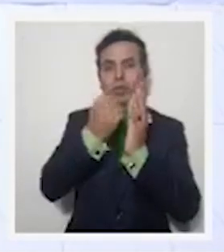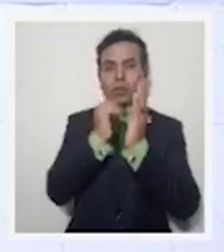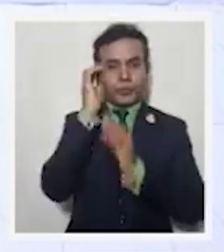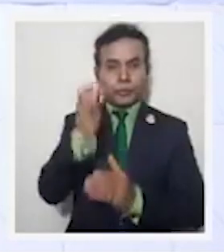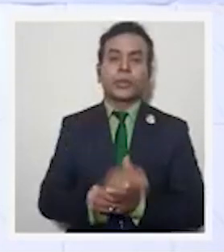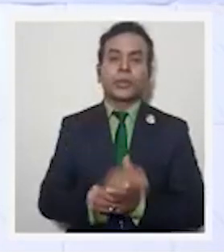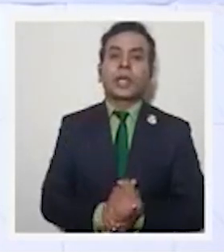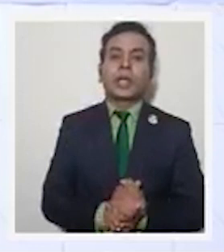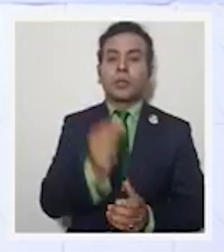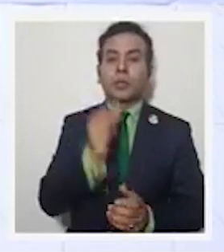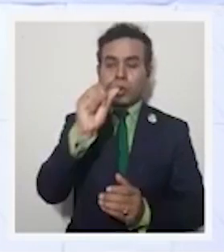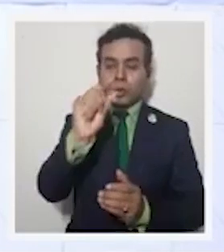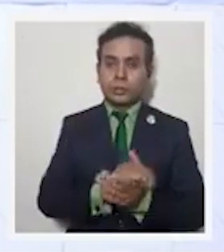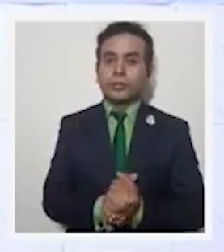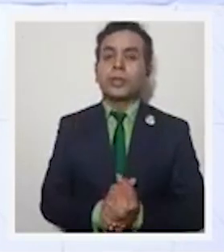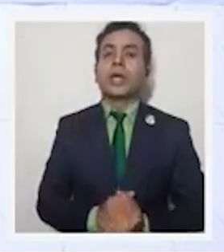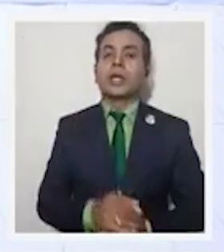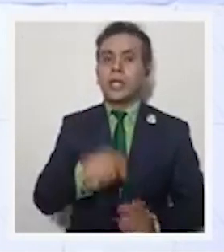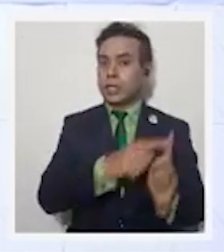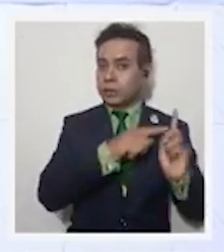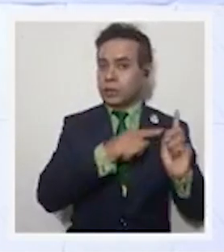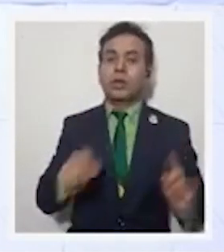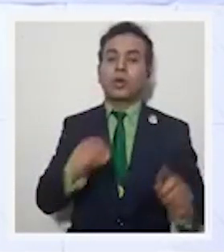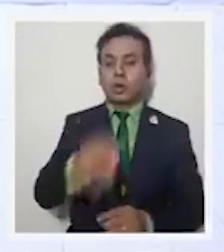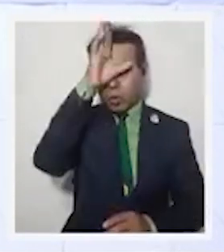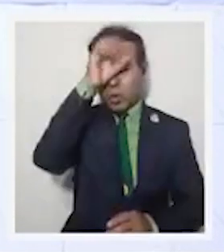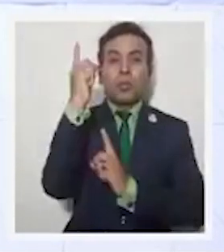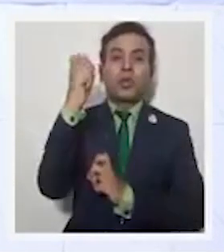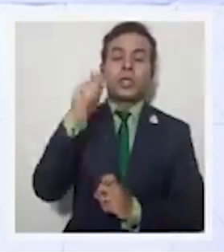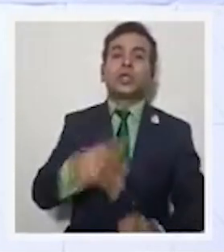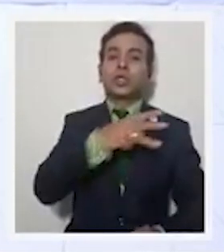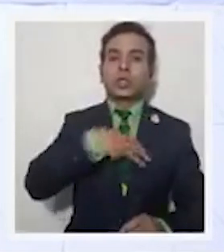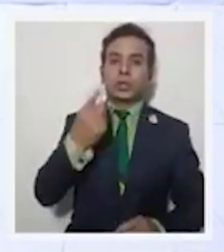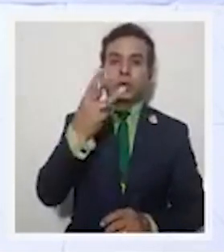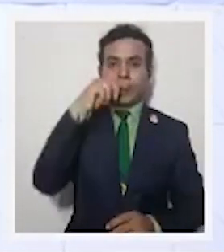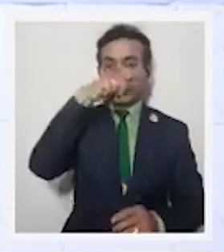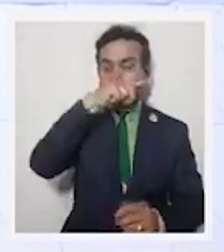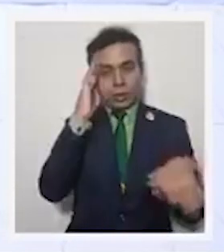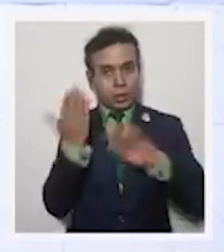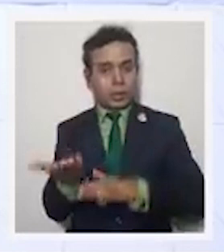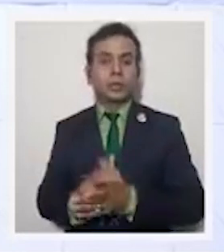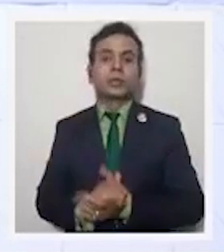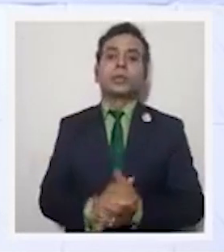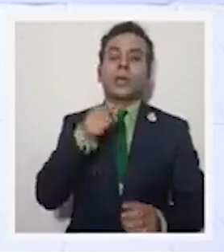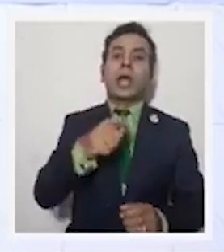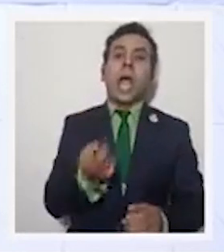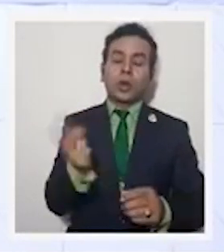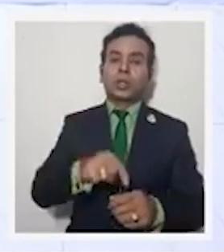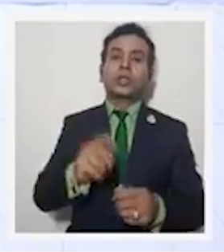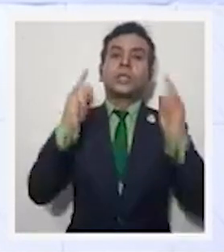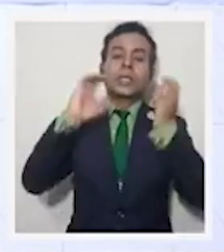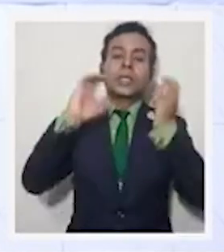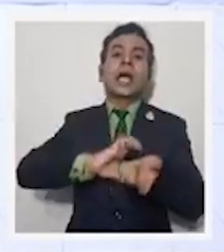পুরুষ। আমরা তার বিধি আত্মার শান্তি কামনা করছি। এখানে উল্লেখ করতে চাই যে এর মধ্যে আমাদের বেশ